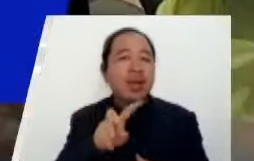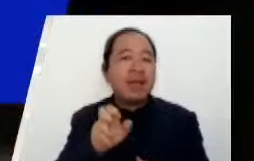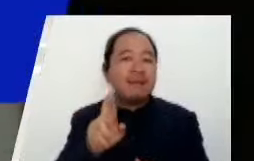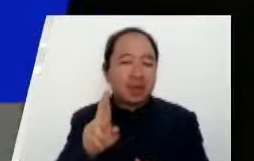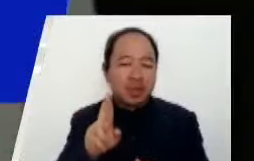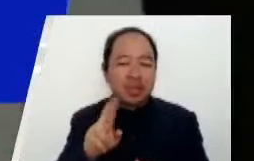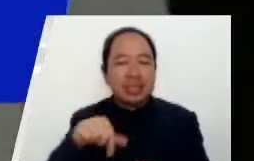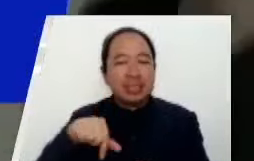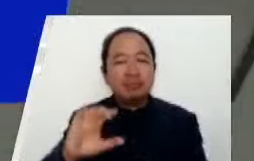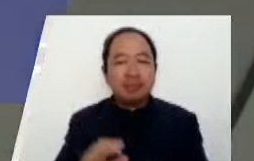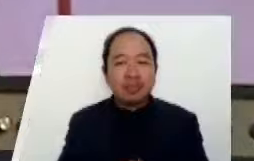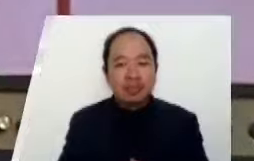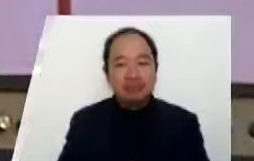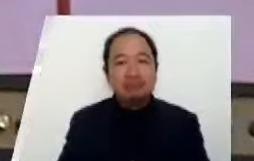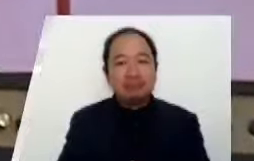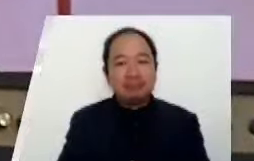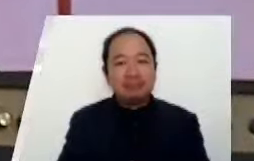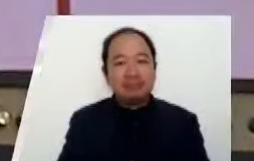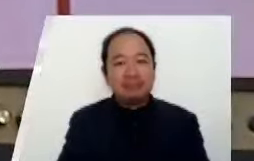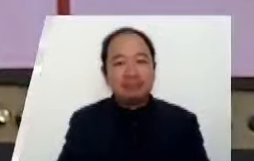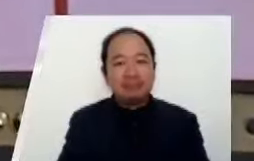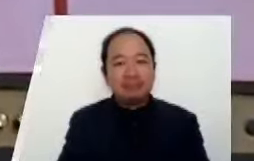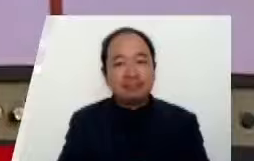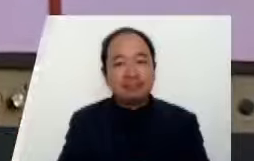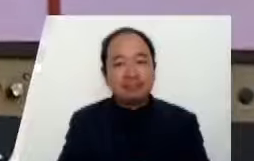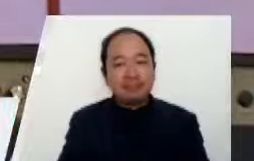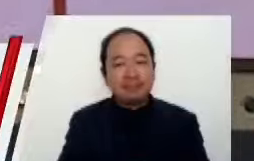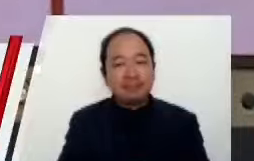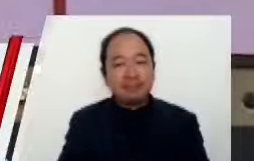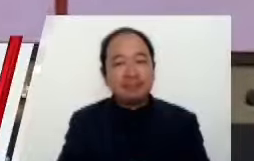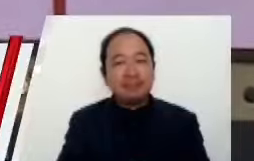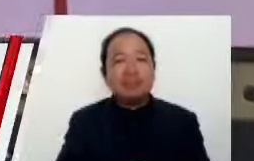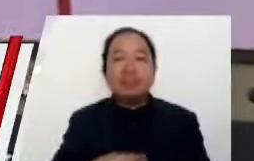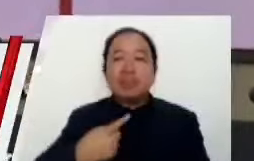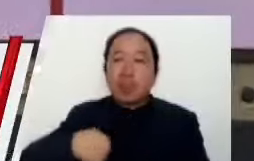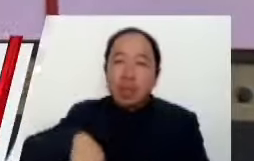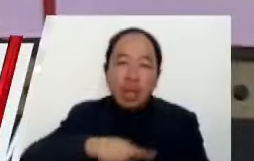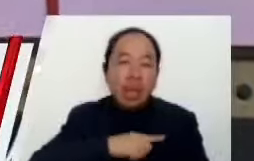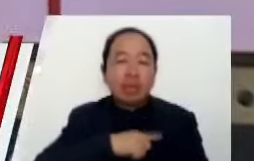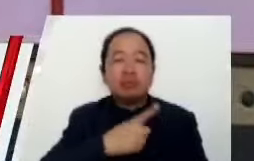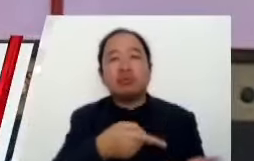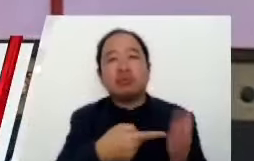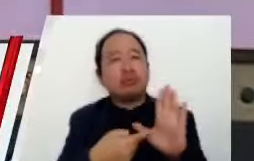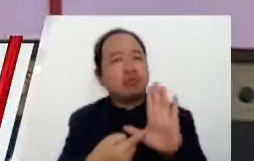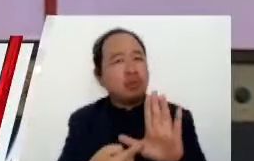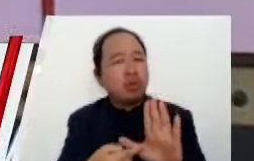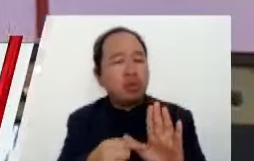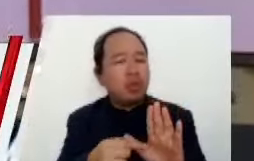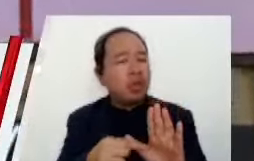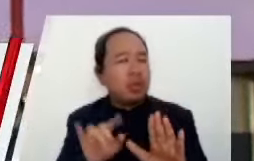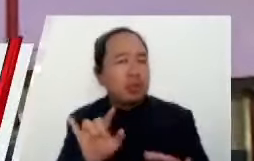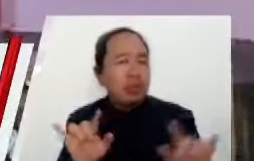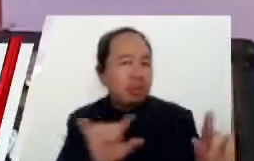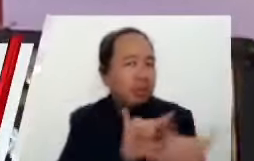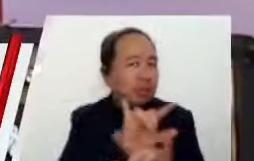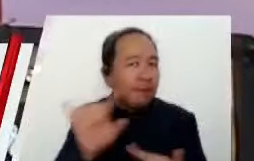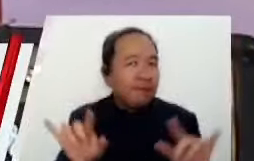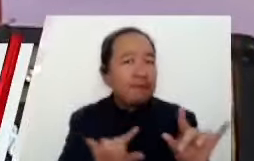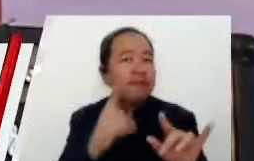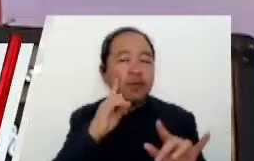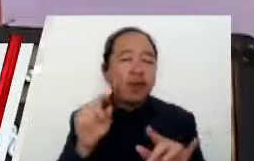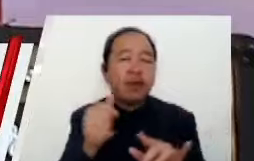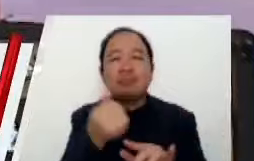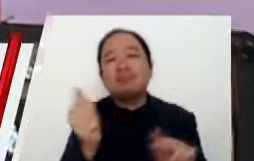ko. We are showing our love for our fellow man. Hindi